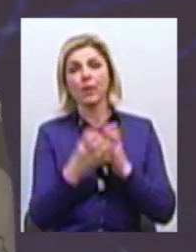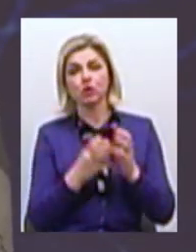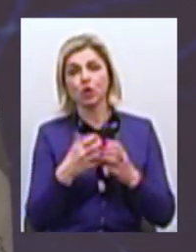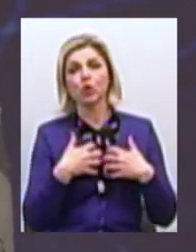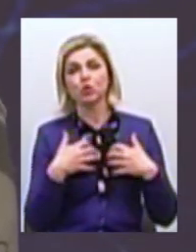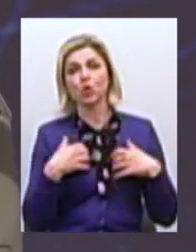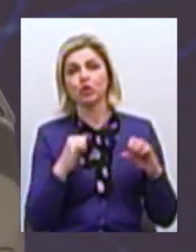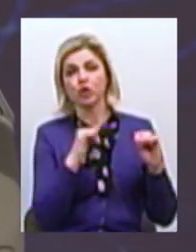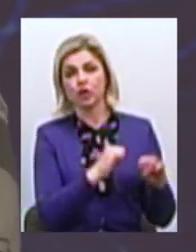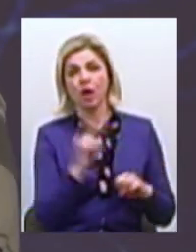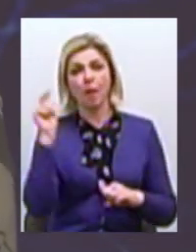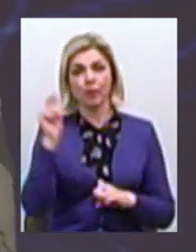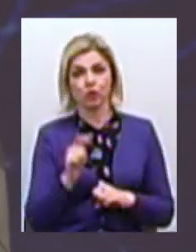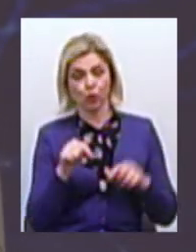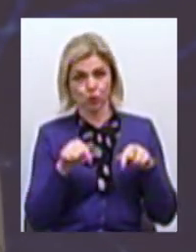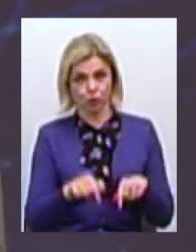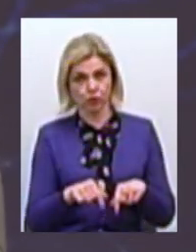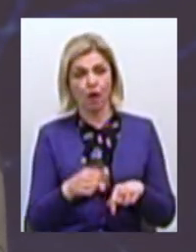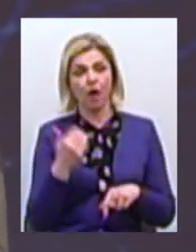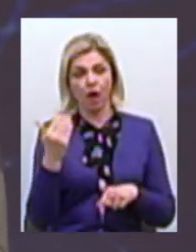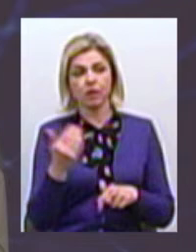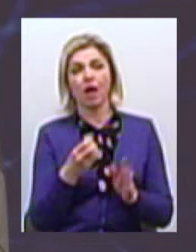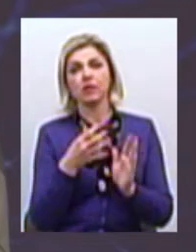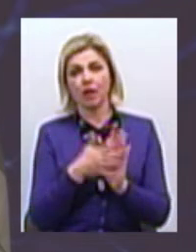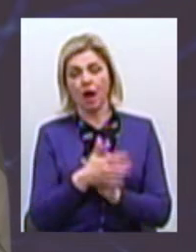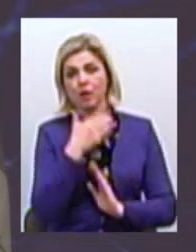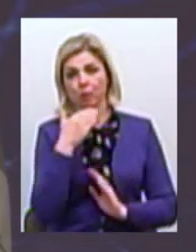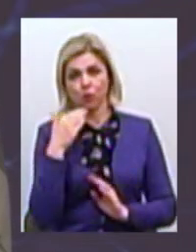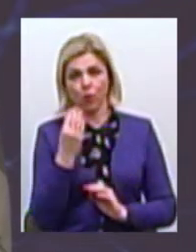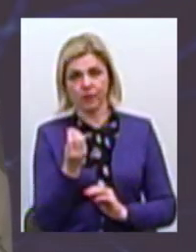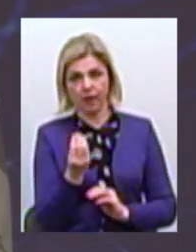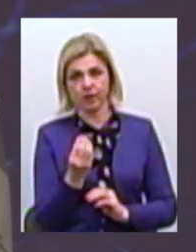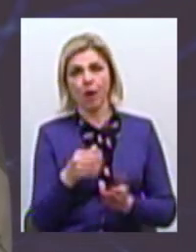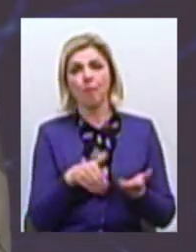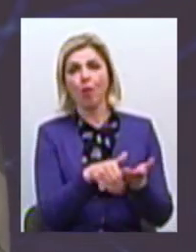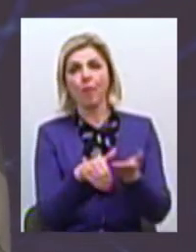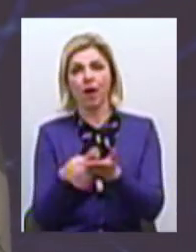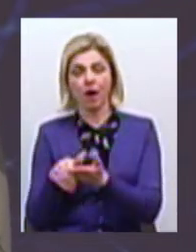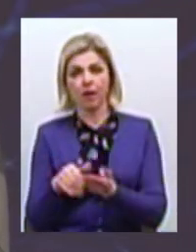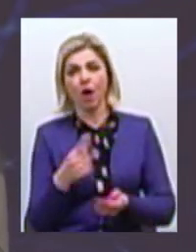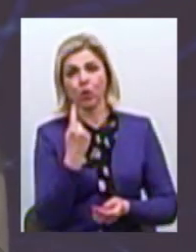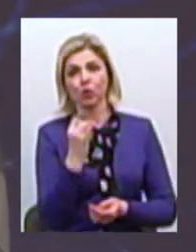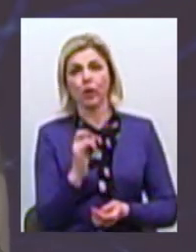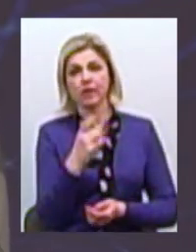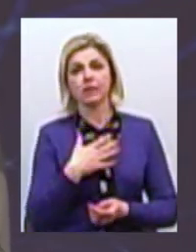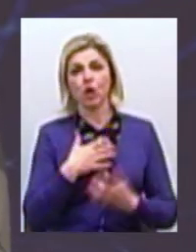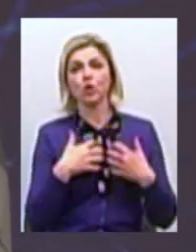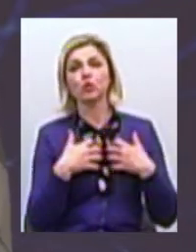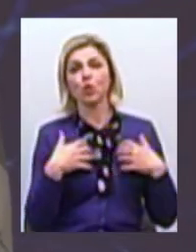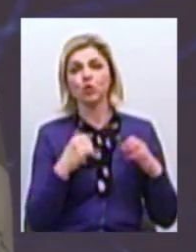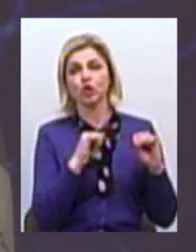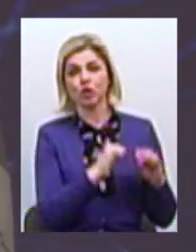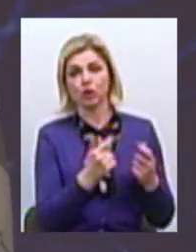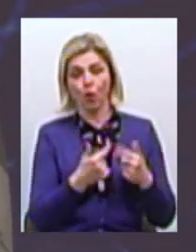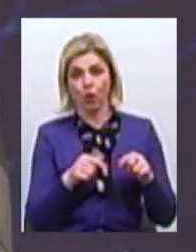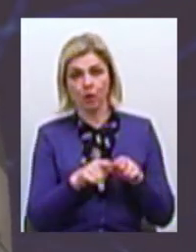зоозащитником. Приезжала Светлана Досталева. Она достаточно много денег потратила, помогая одной из наших зоозащитных организаций. Когда